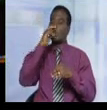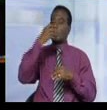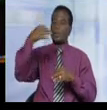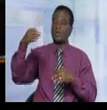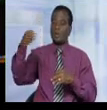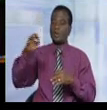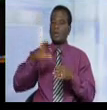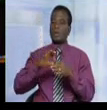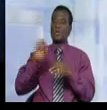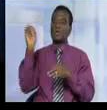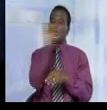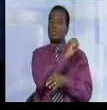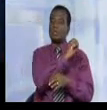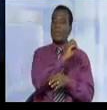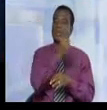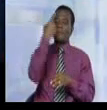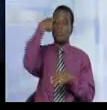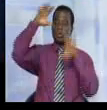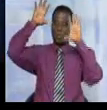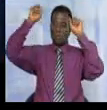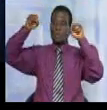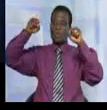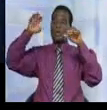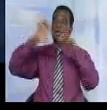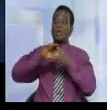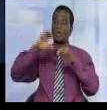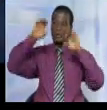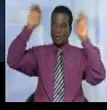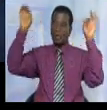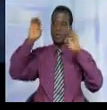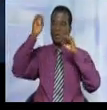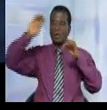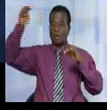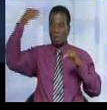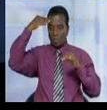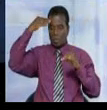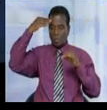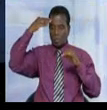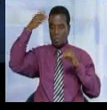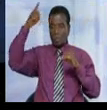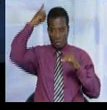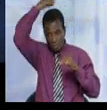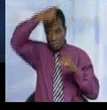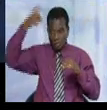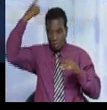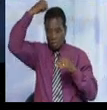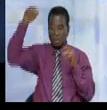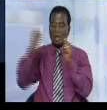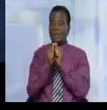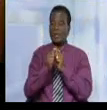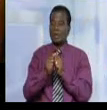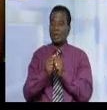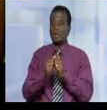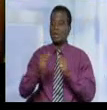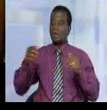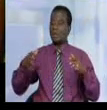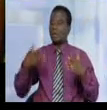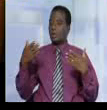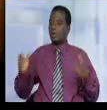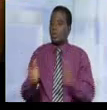francophone de l'Ouest. Pour le président de ce cinquantenaire, le premier ministre Daniel Kablan-Duncan, avec le dévouement